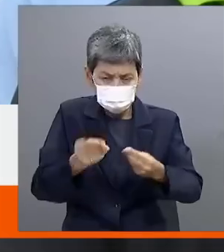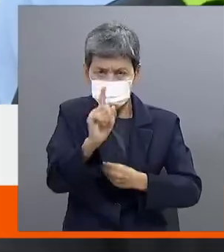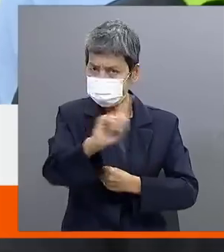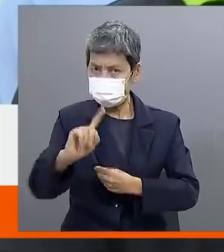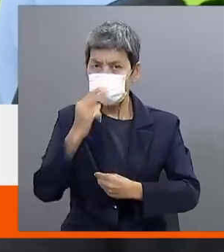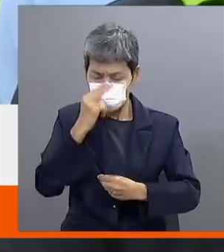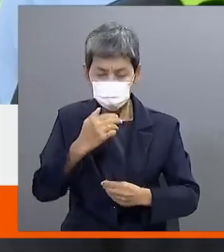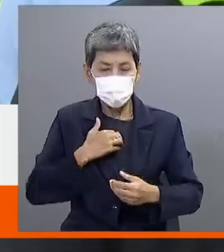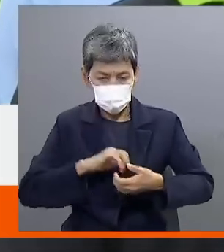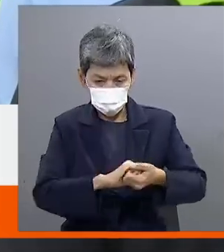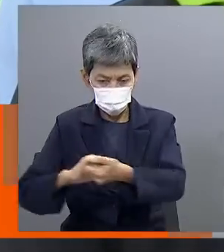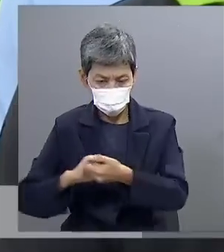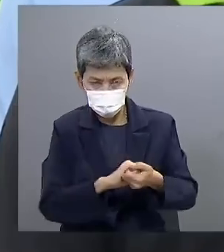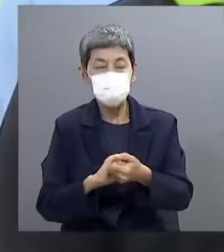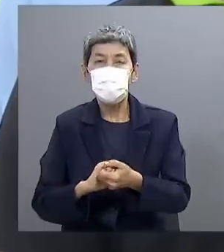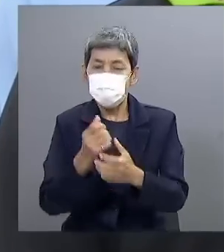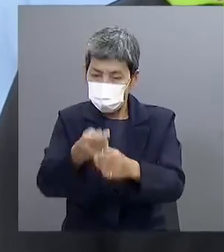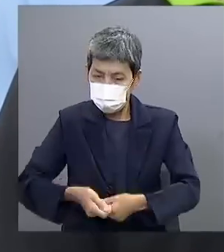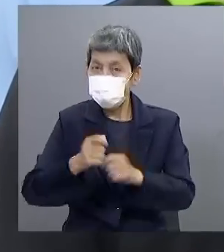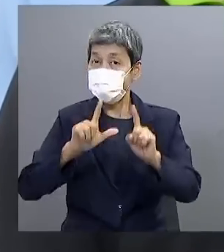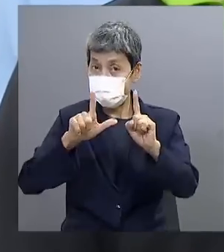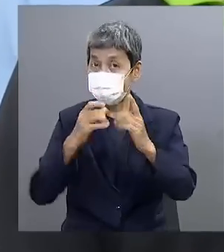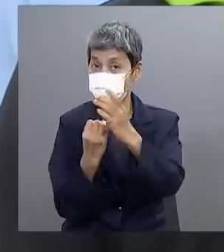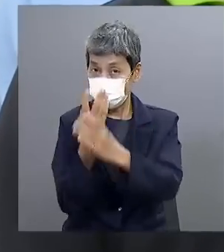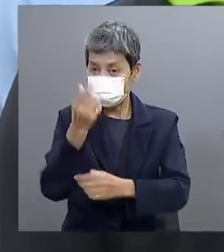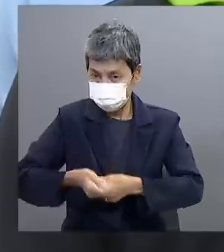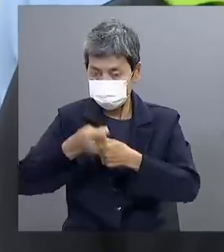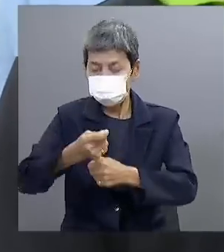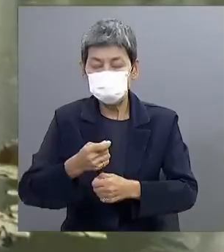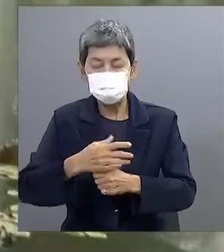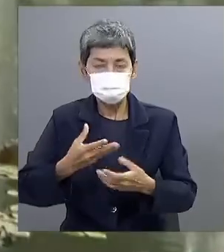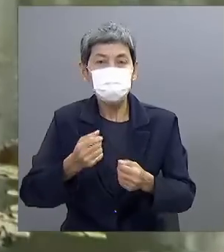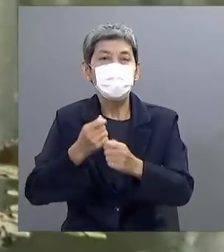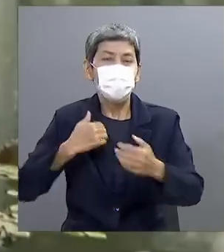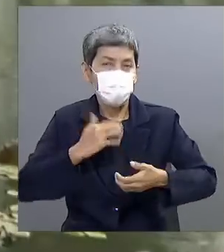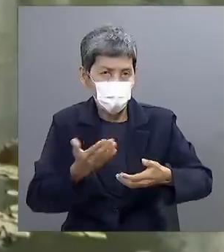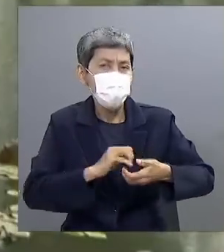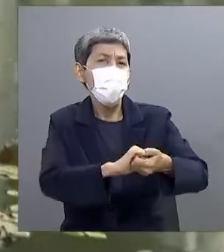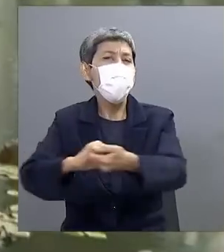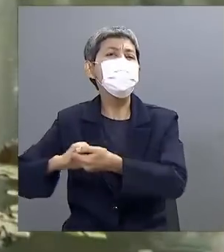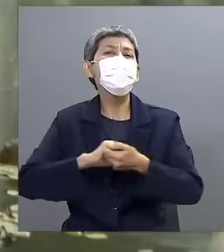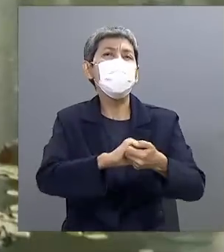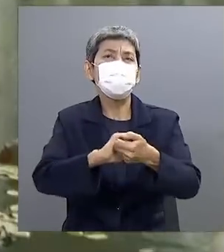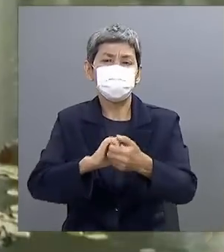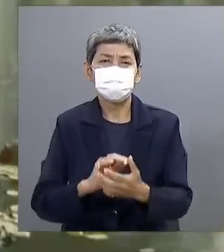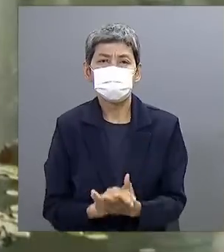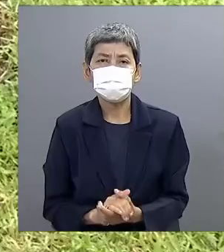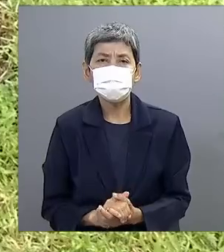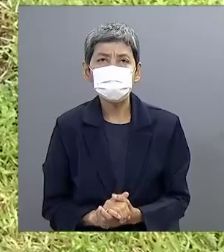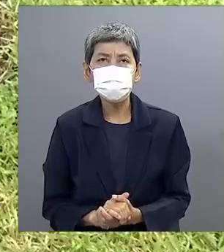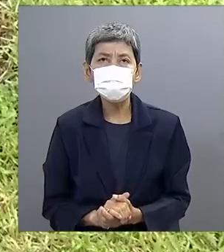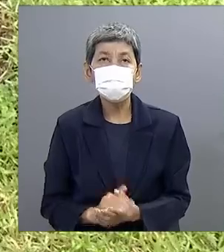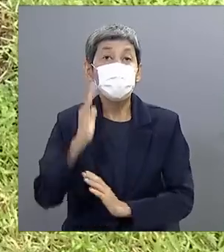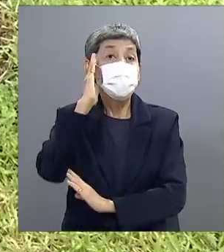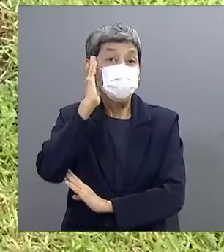กับร้านต้นแหละพื้นที่ก็เอาต้นไม้ไปปลูกในพื้นที่นี้ครับก็จะร่วมมือกันครับ แล้ววันพรุ่งนี้นะคะทางไท